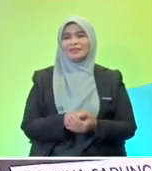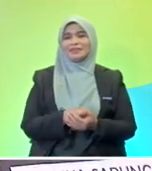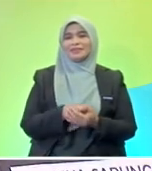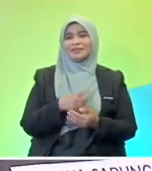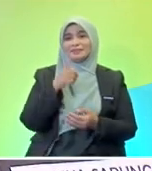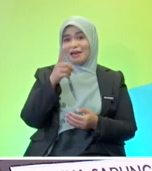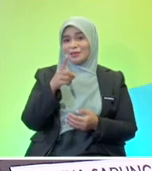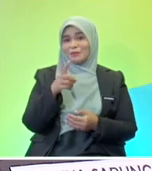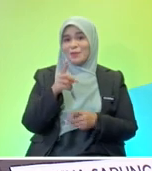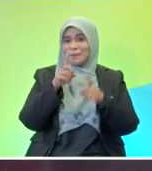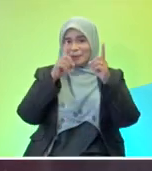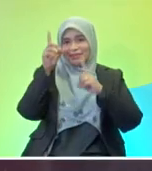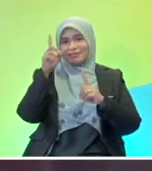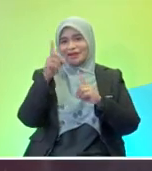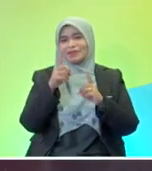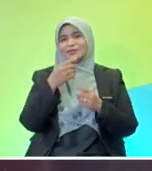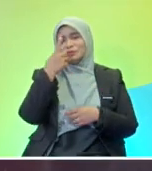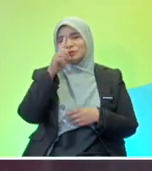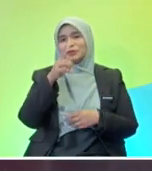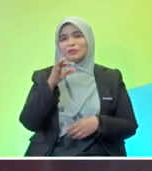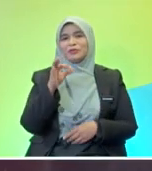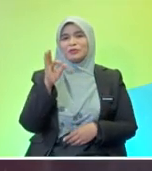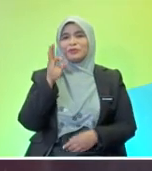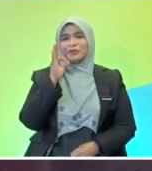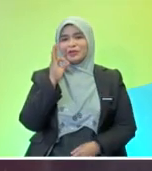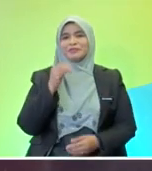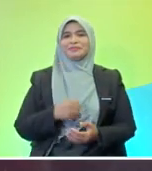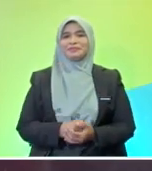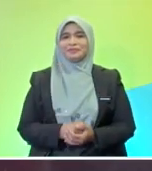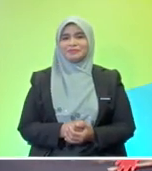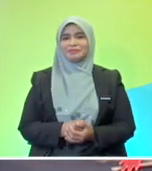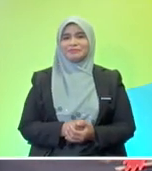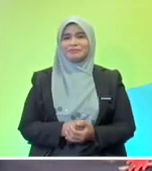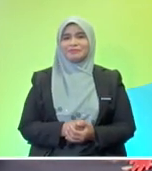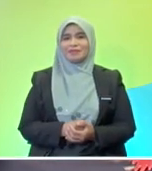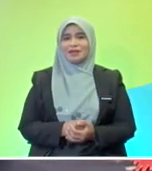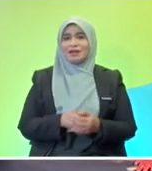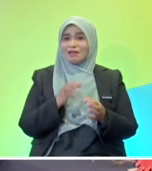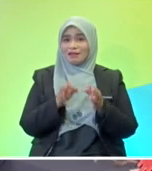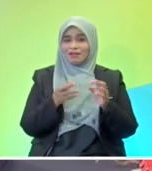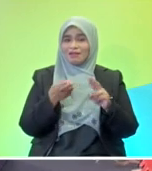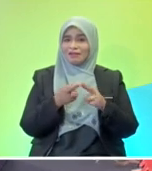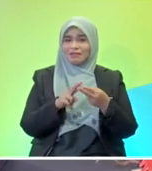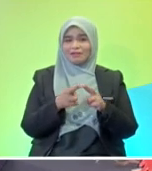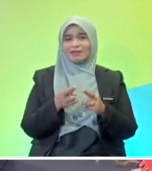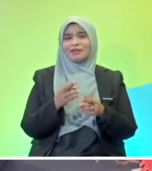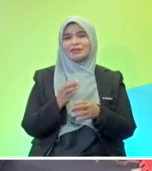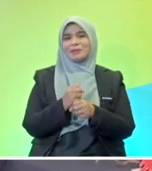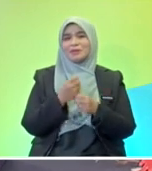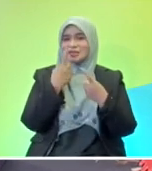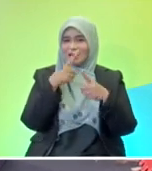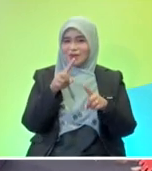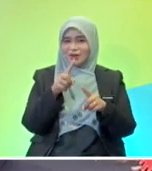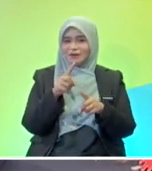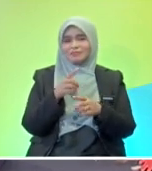satu bintang untuk Fika. Yes, satu bintang. Kalau rakan-rakan kat rumah dapat jawab yang sama, dapat juga satu bintang